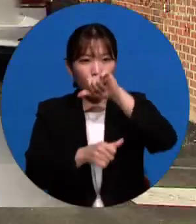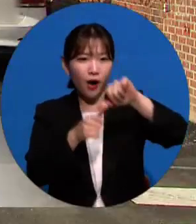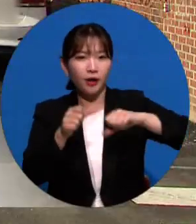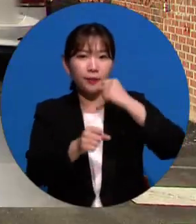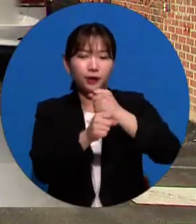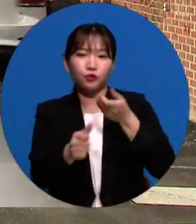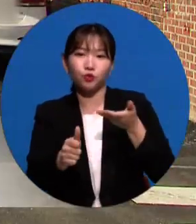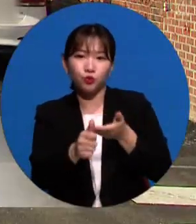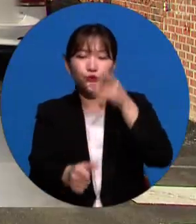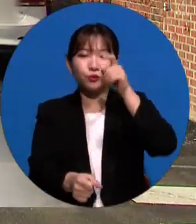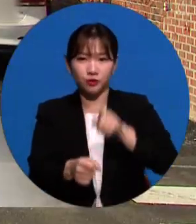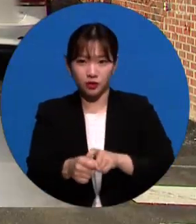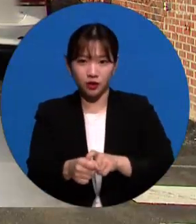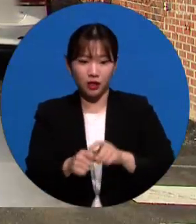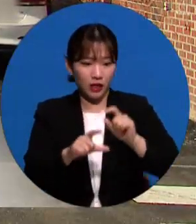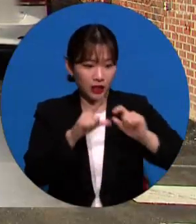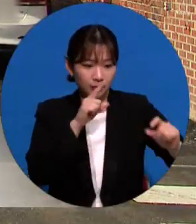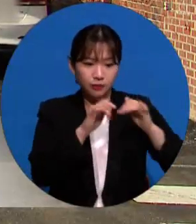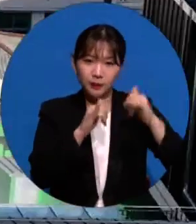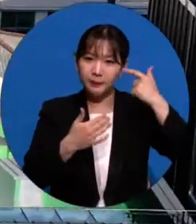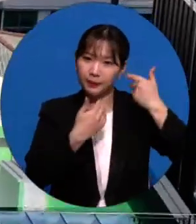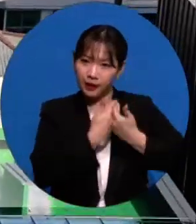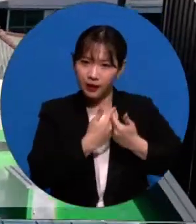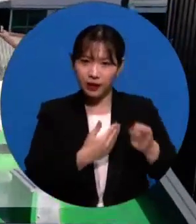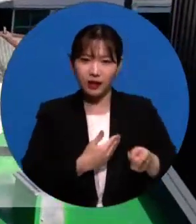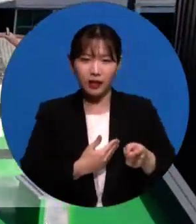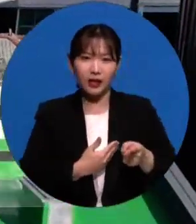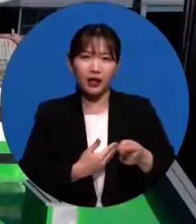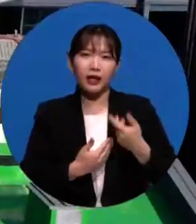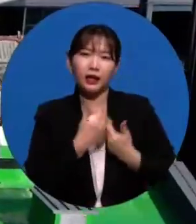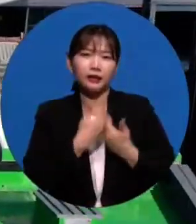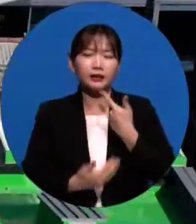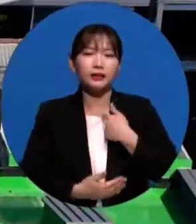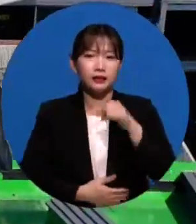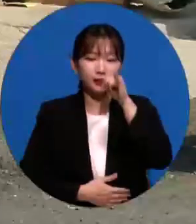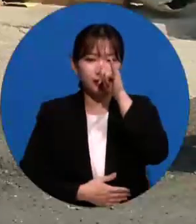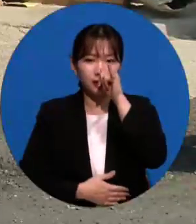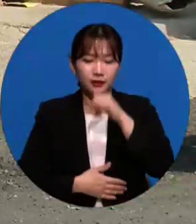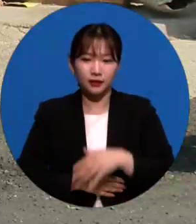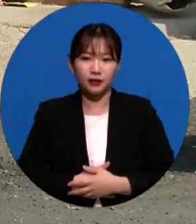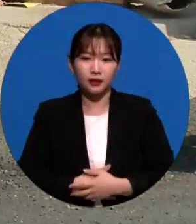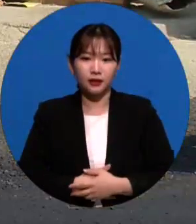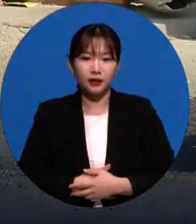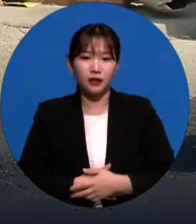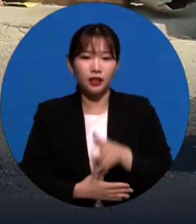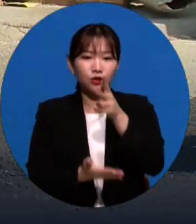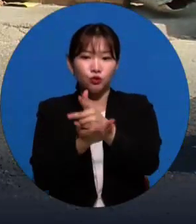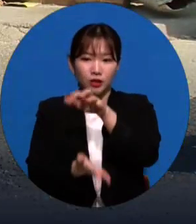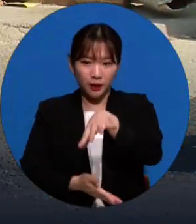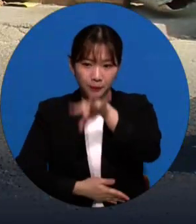갖추기 위한 건데 일부 주민들이 반대하며 진통을 겪기도 했습니다. 주차장을 먼저